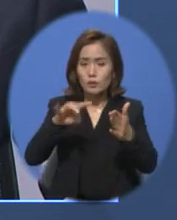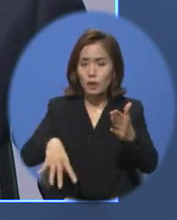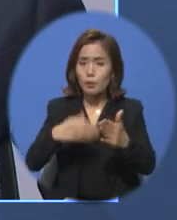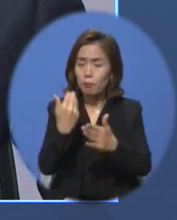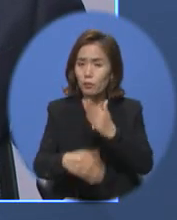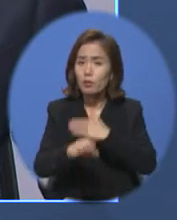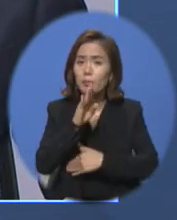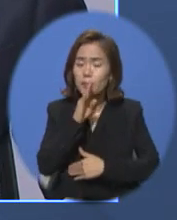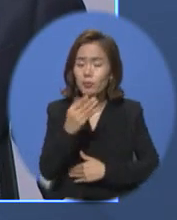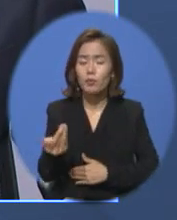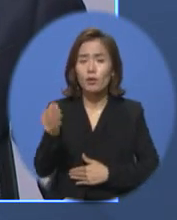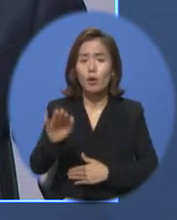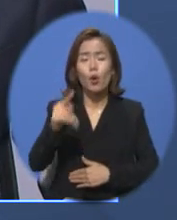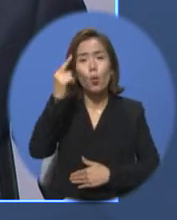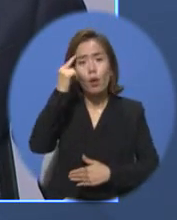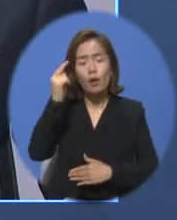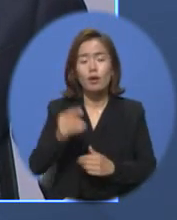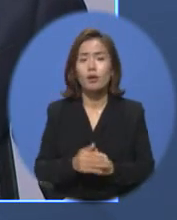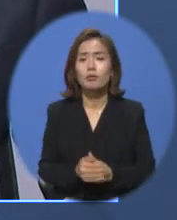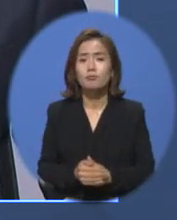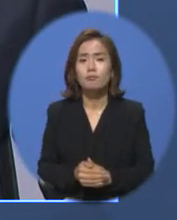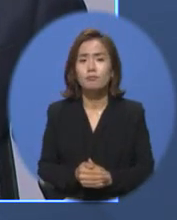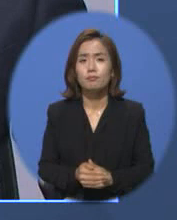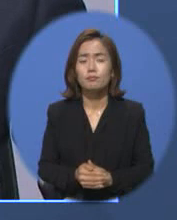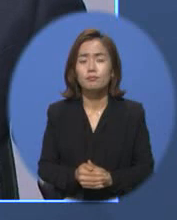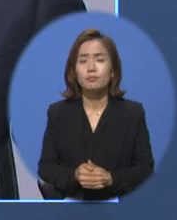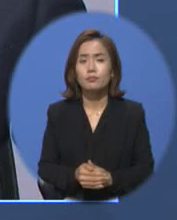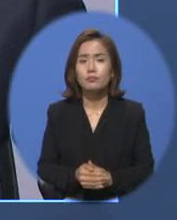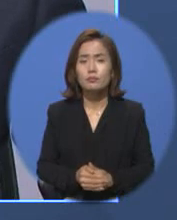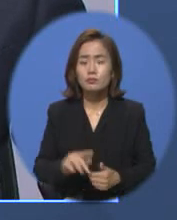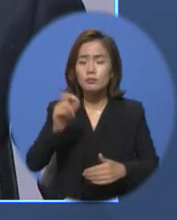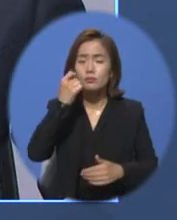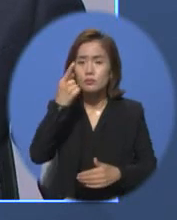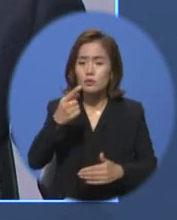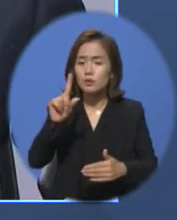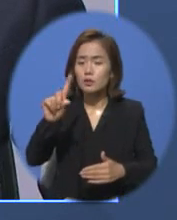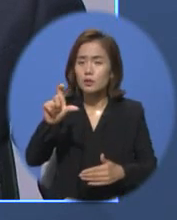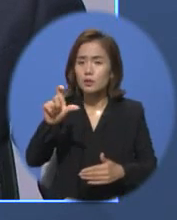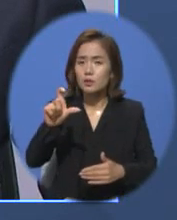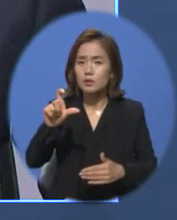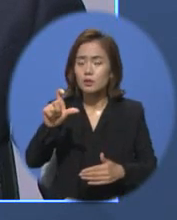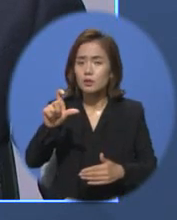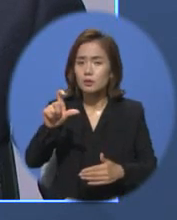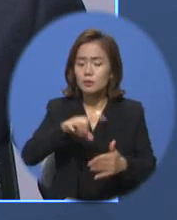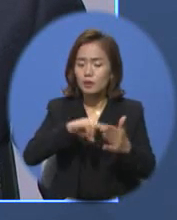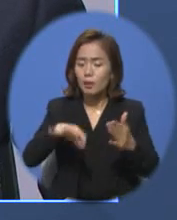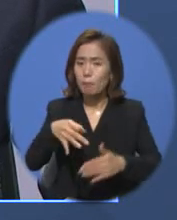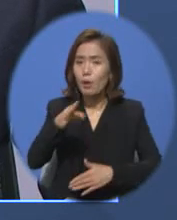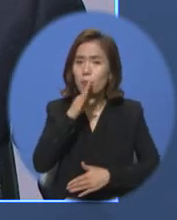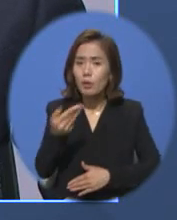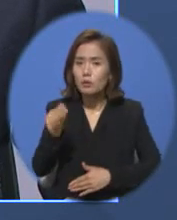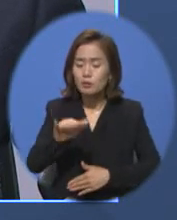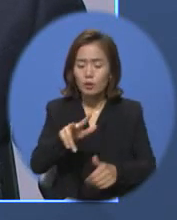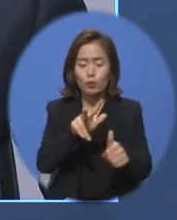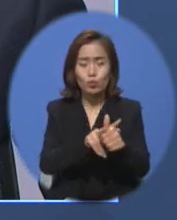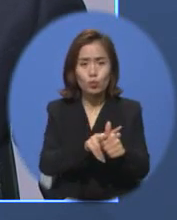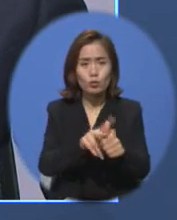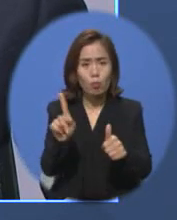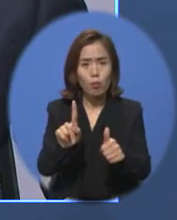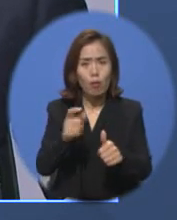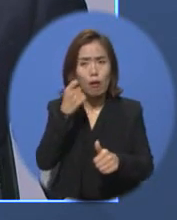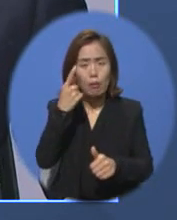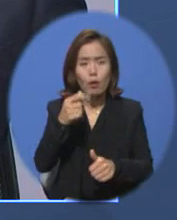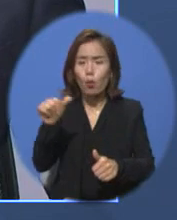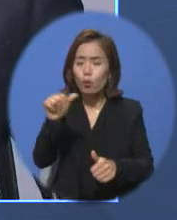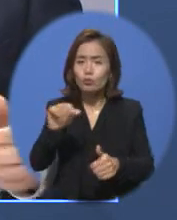매달약15만원의세금을납부하는것이일반적입니다.하지만... 네.보통한달에15만원을내는데 ,당신은5천원